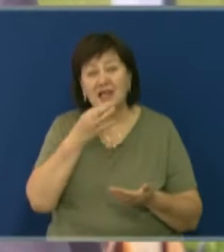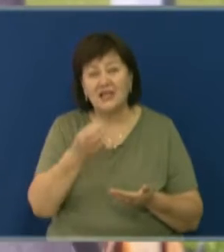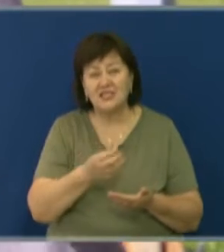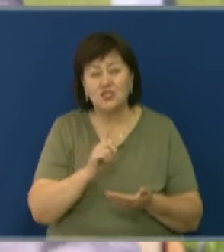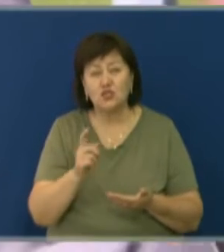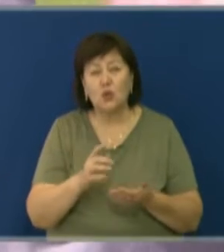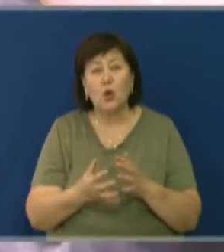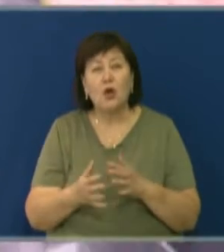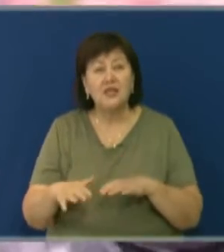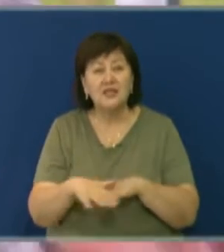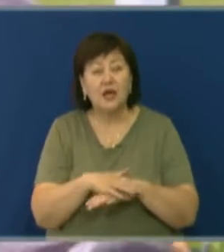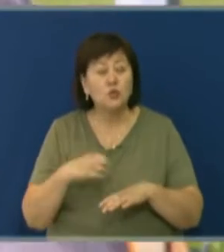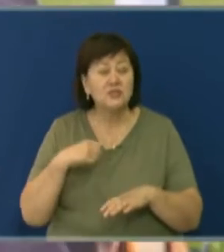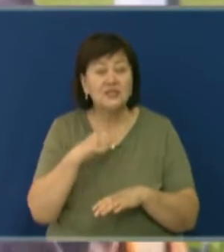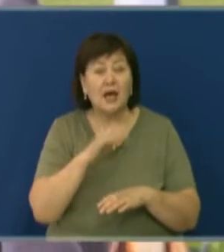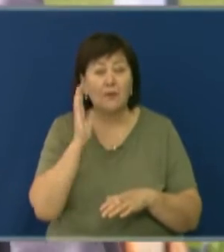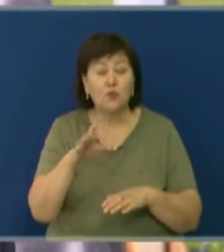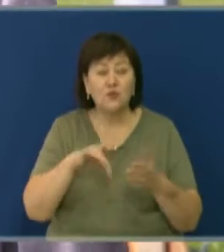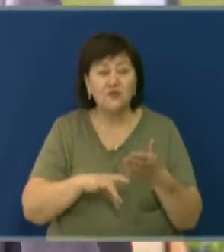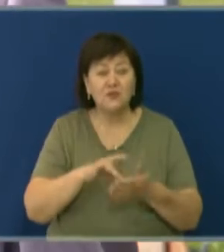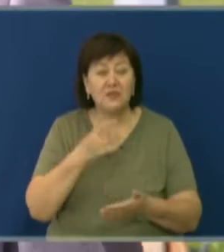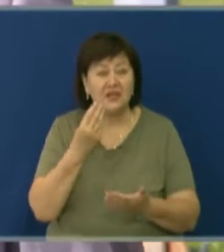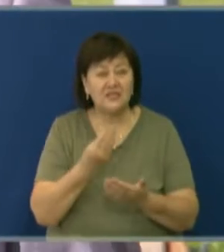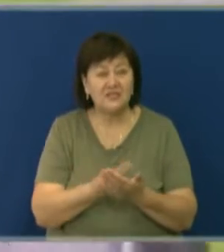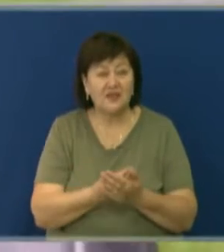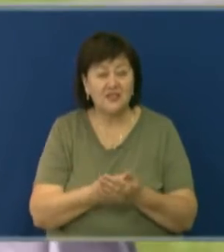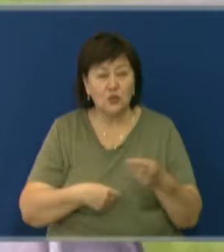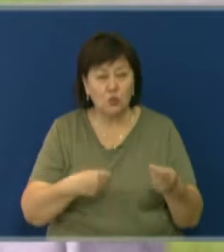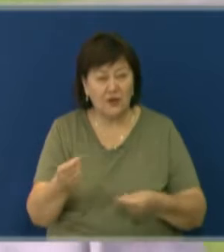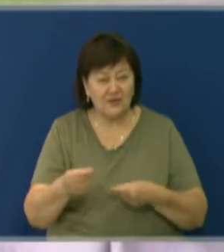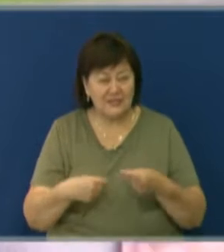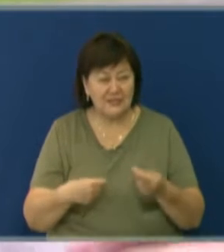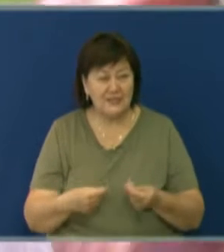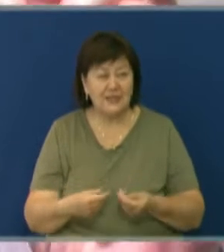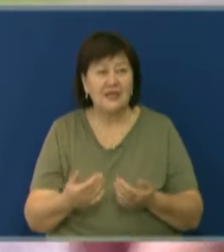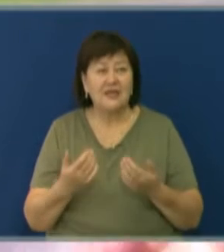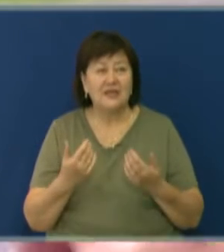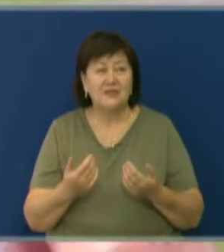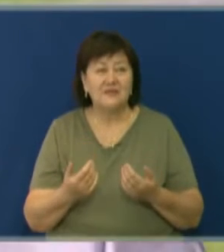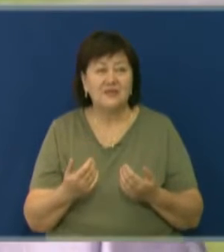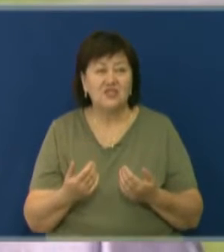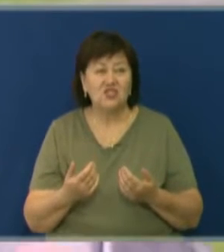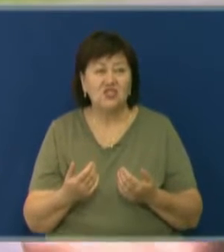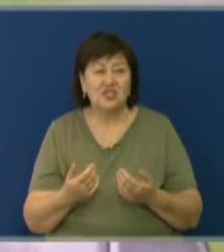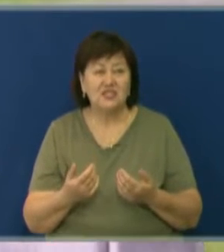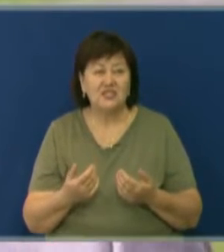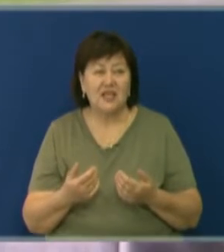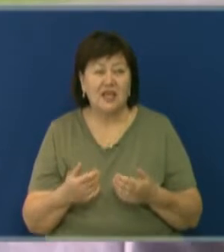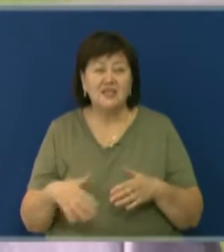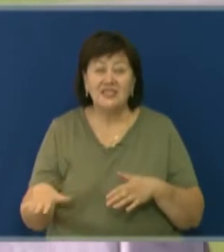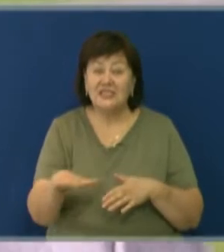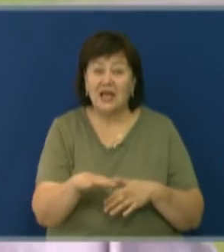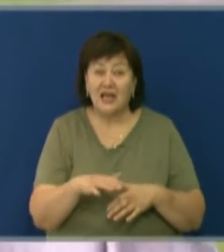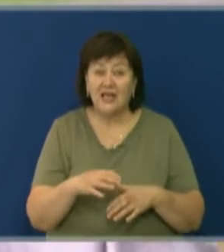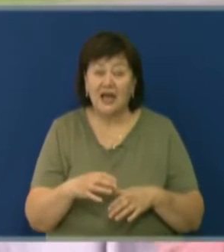сай қазір 5 заңға өзгерістер енгізілді. Қазір біз аумақты сайлау комиссиясының